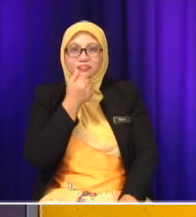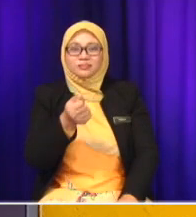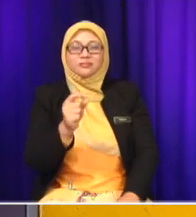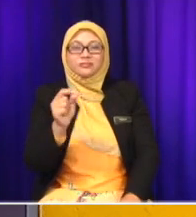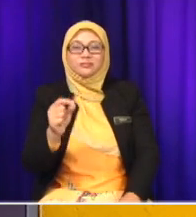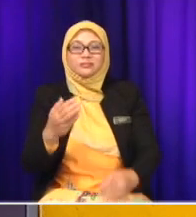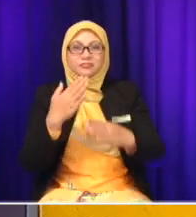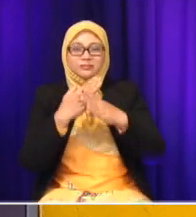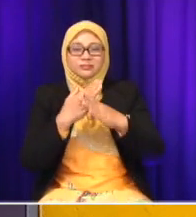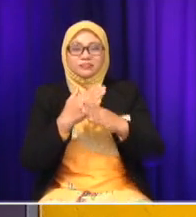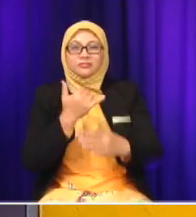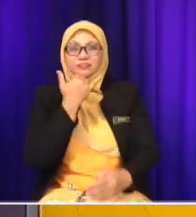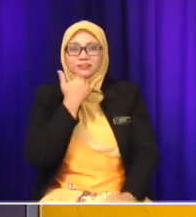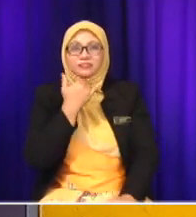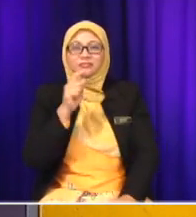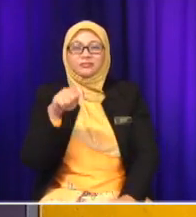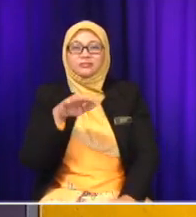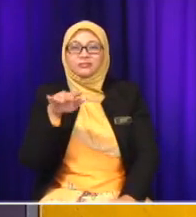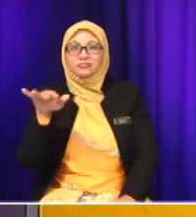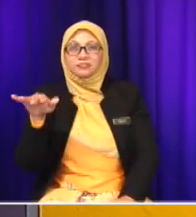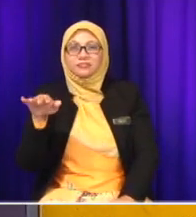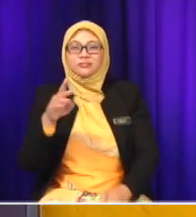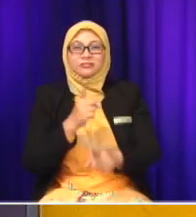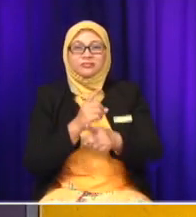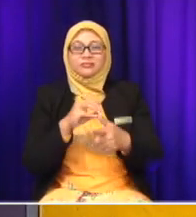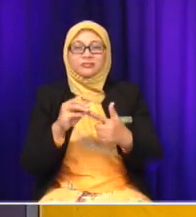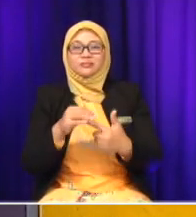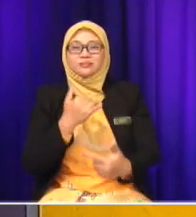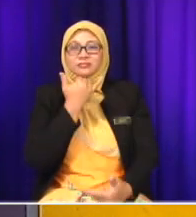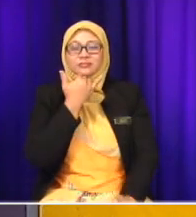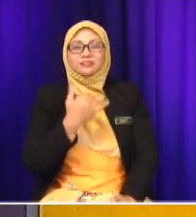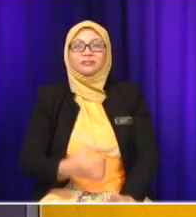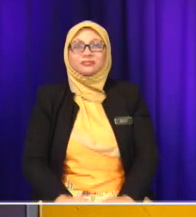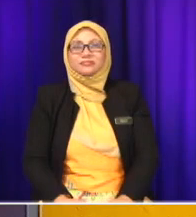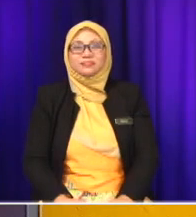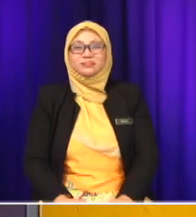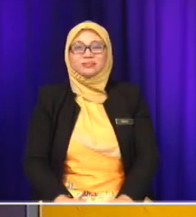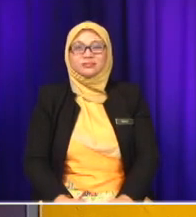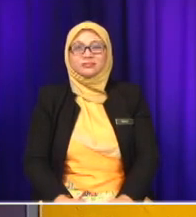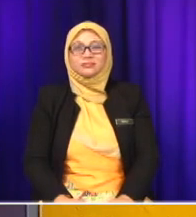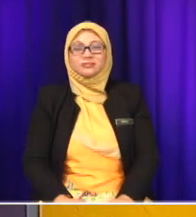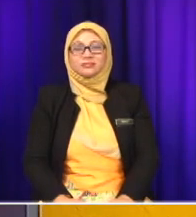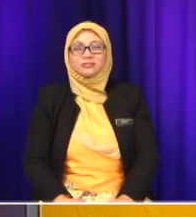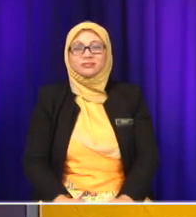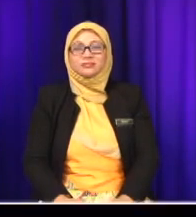tulisan salah okey itu arahan soalan okey silakan siapa Nak jawab baik